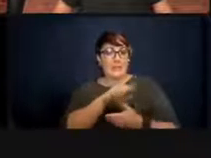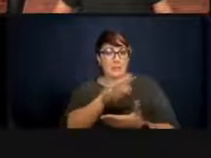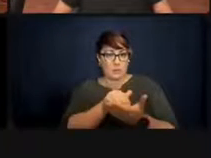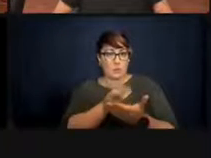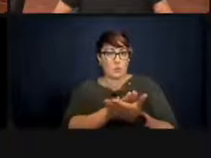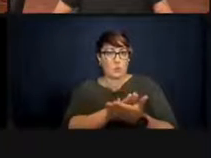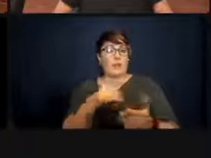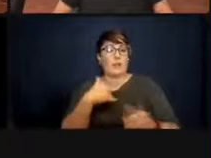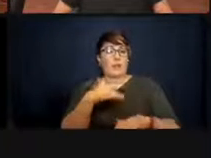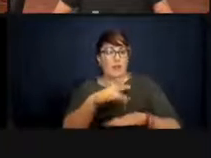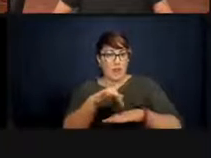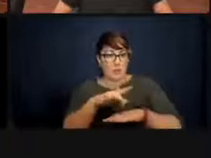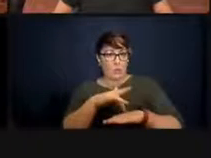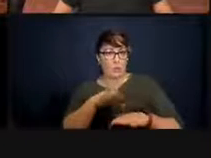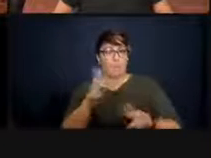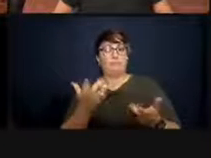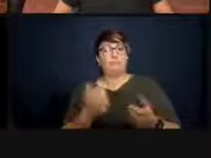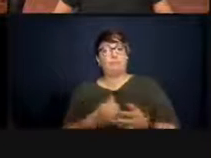في بعض الأمور.